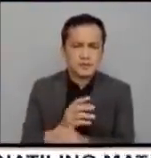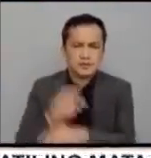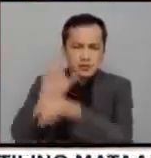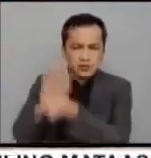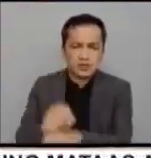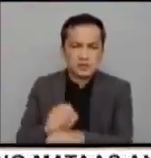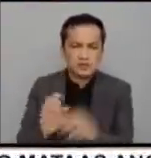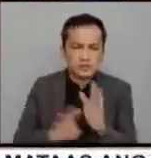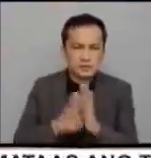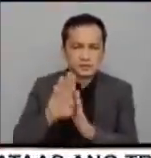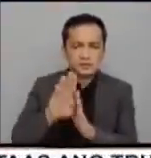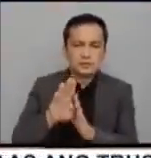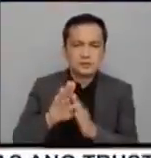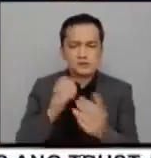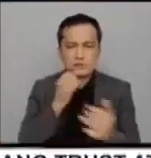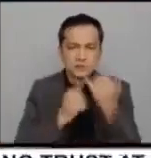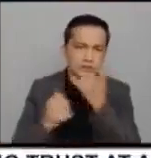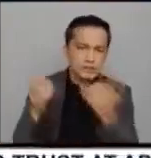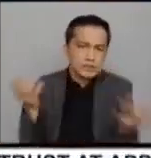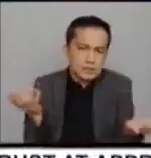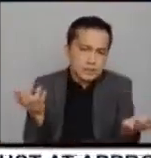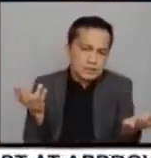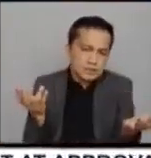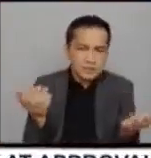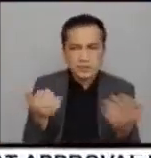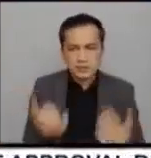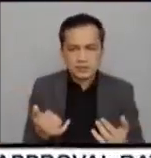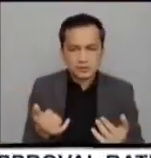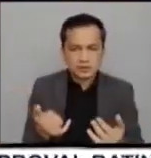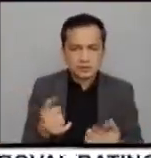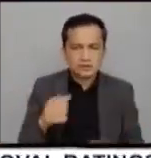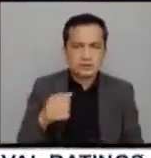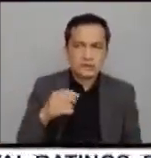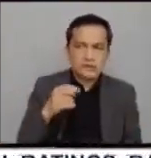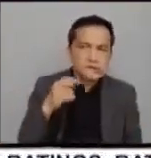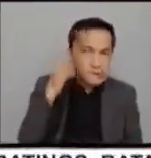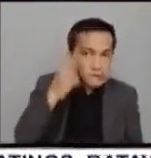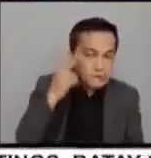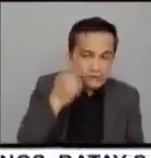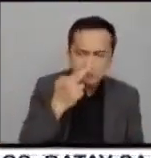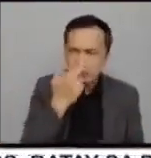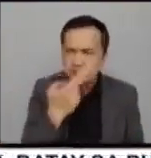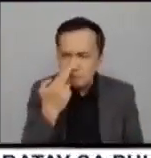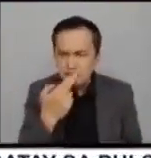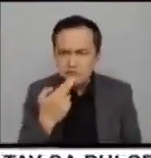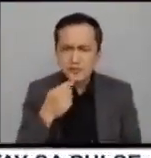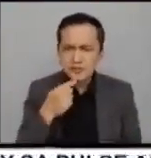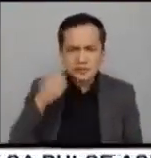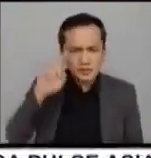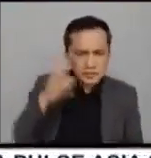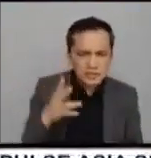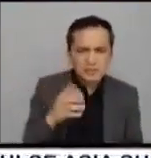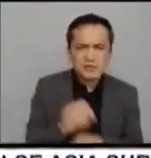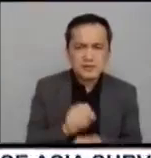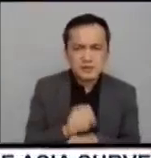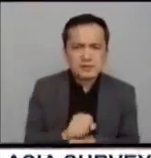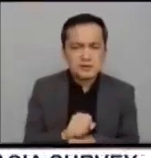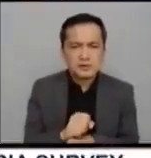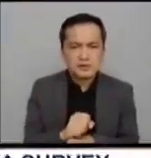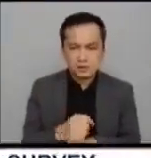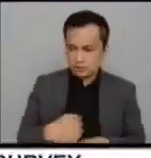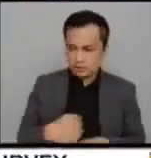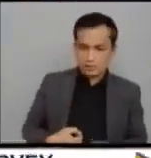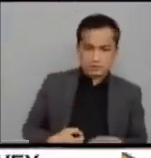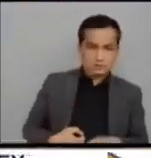eh. Mali na eh. Ngayon, nagkakaroon ng alibay eh. Sabi nila, hindi nila alam yung trabaho nila. Sabi ko, kung